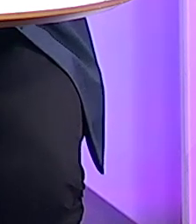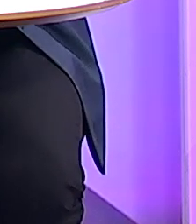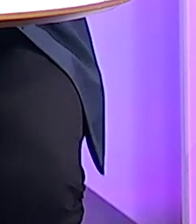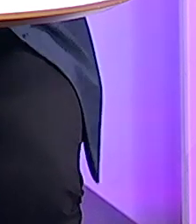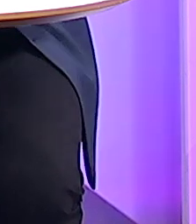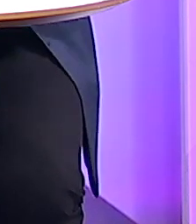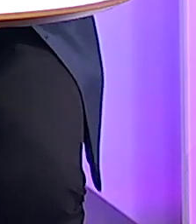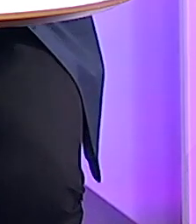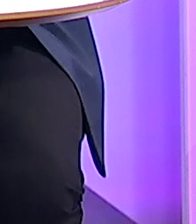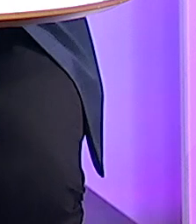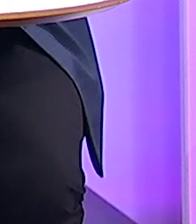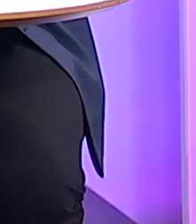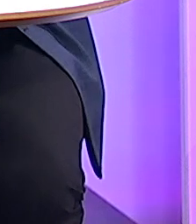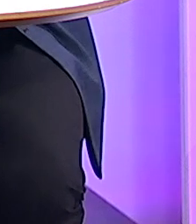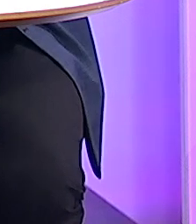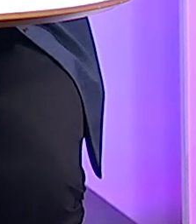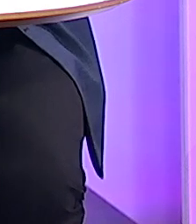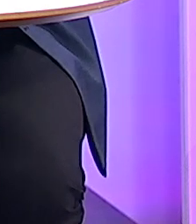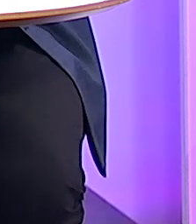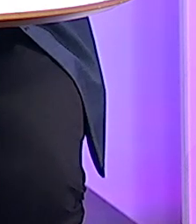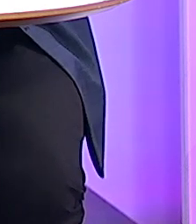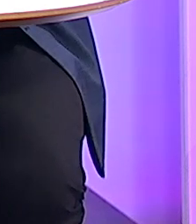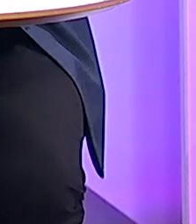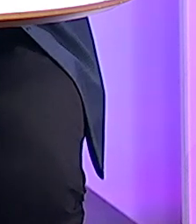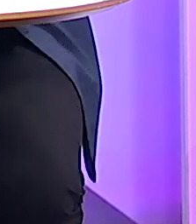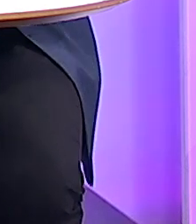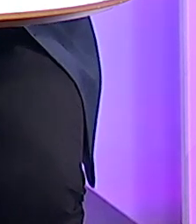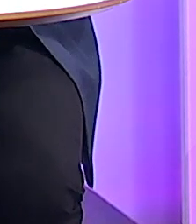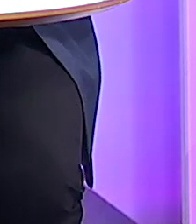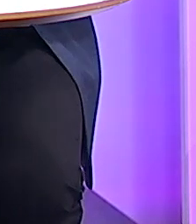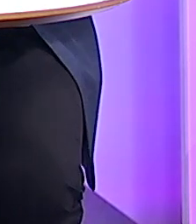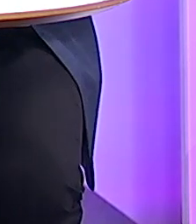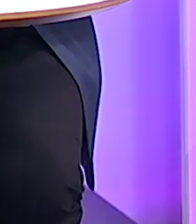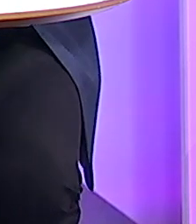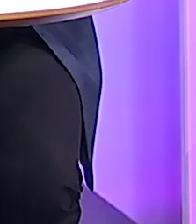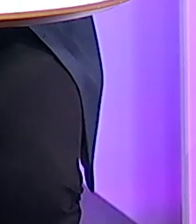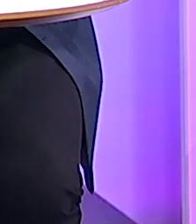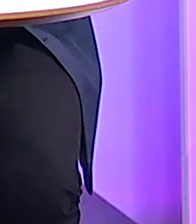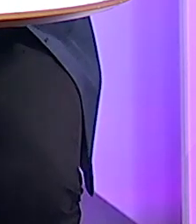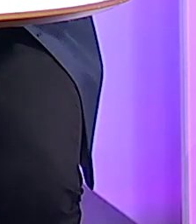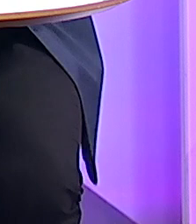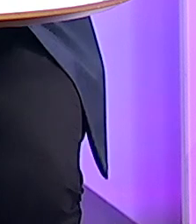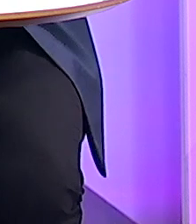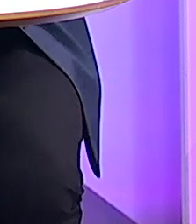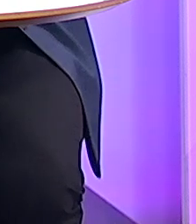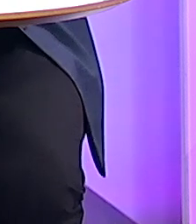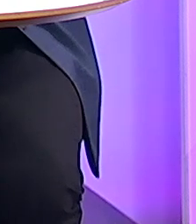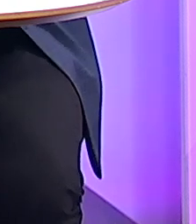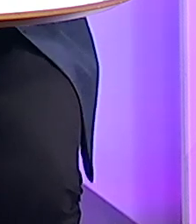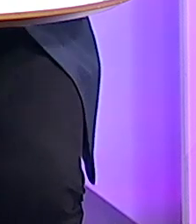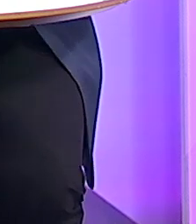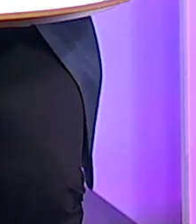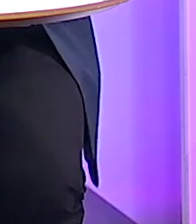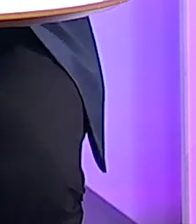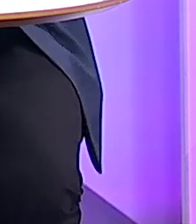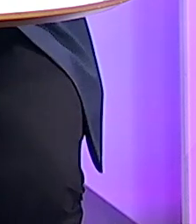dunia. Terdapat keperluan bagi pendidik dan penyelidik untuk terus berusaha meningkatkan pendidikan bahasa Inggeris. Oleh